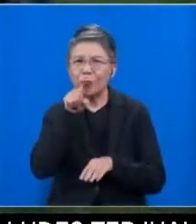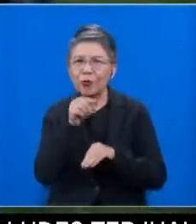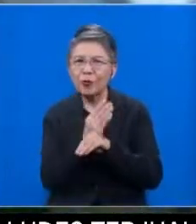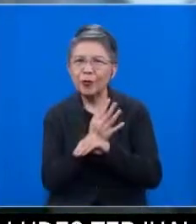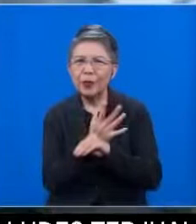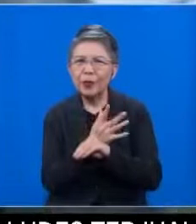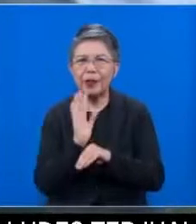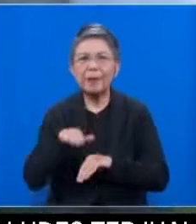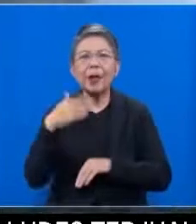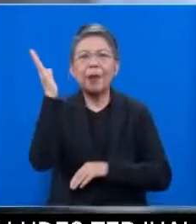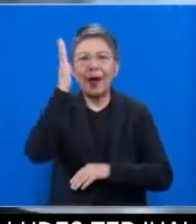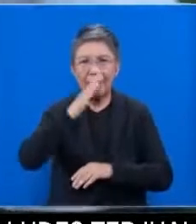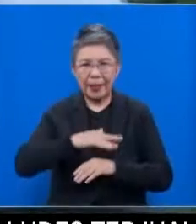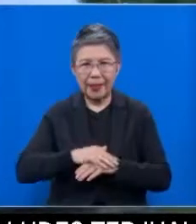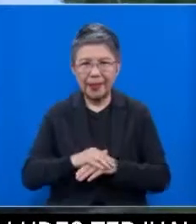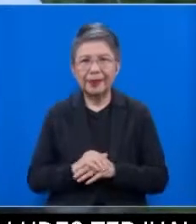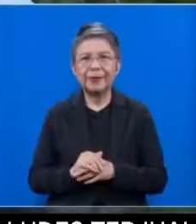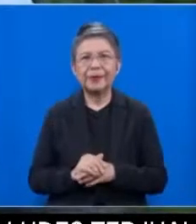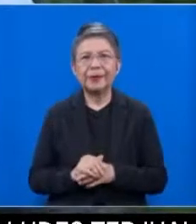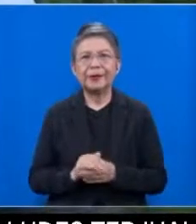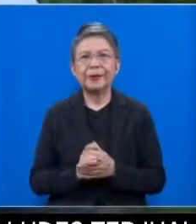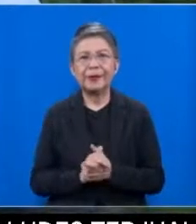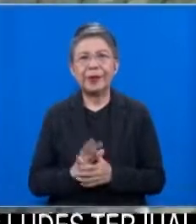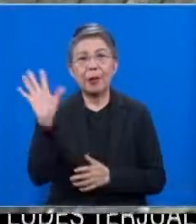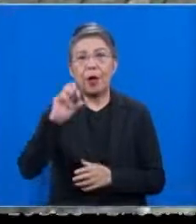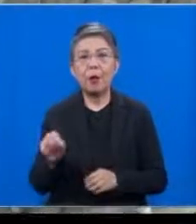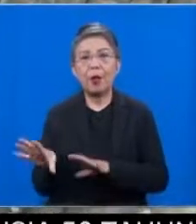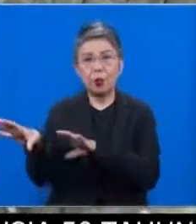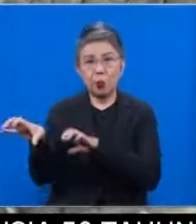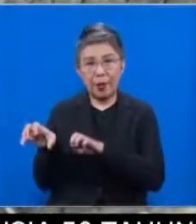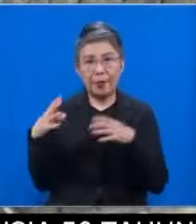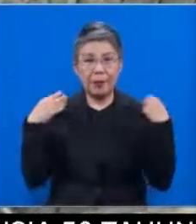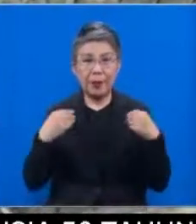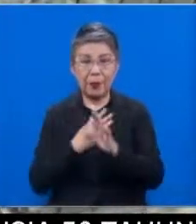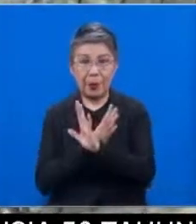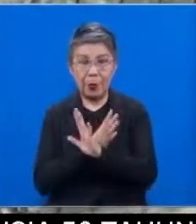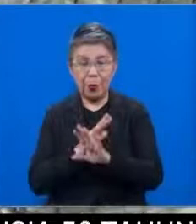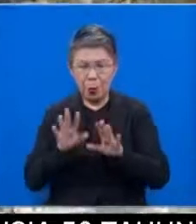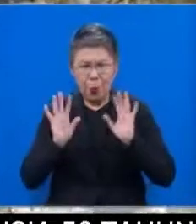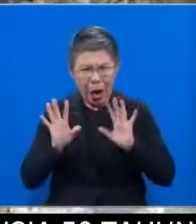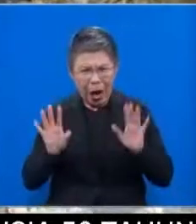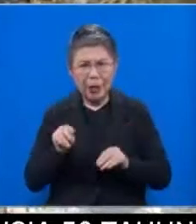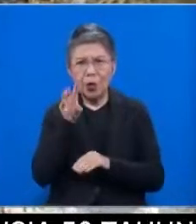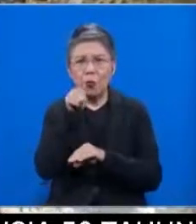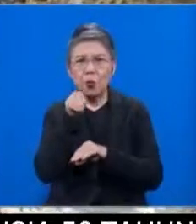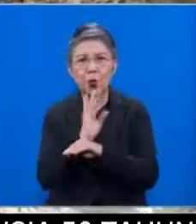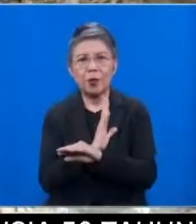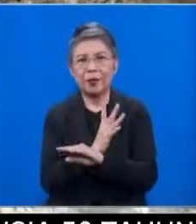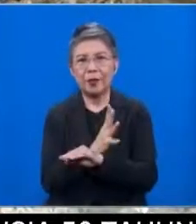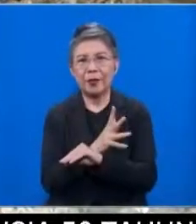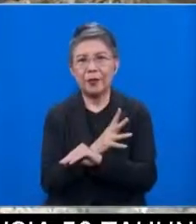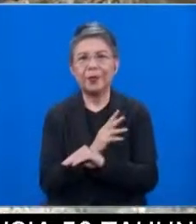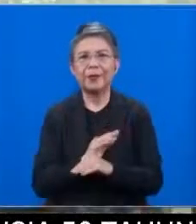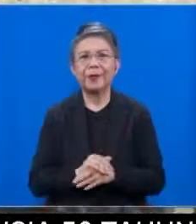Inilah keseharian Abdul Latif Sadri, warga Desa Tahulu, Kabupaten Tuban, Jawa Timur, saat merawat ratusan ekor burung merpati kipas